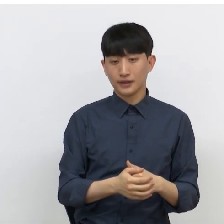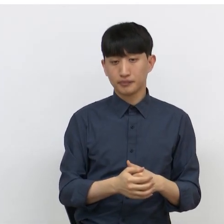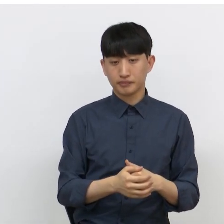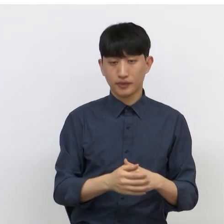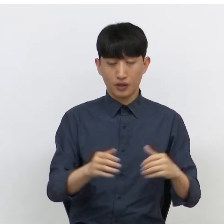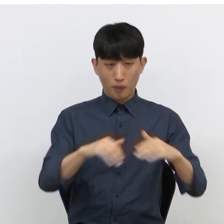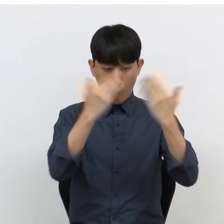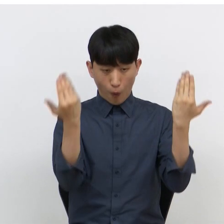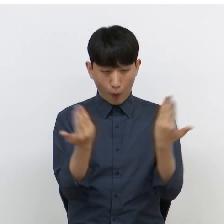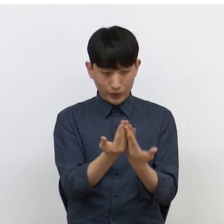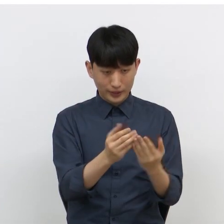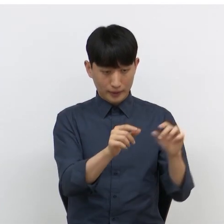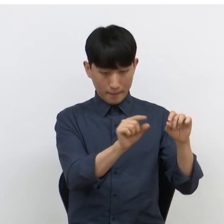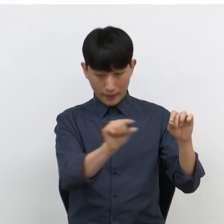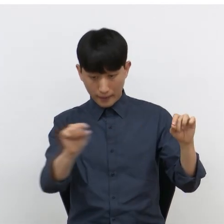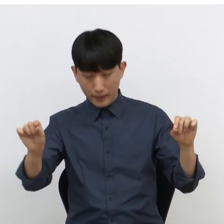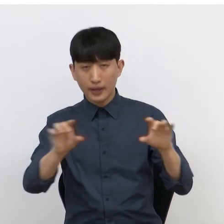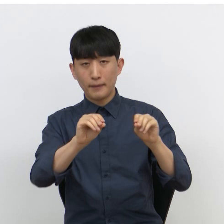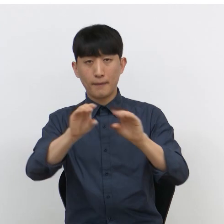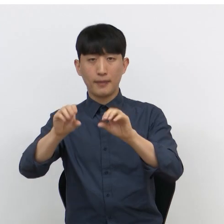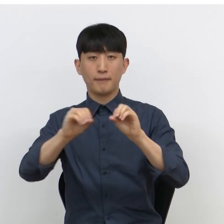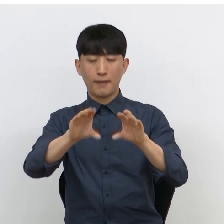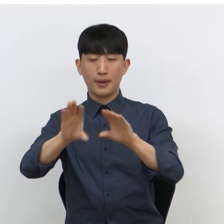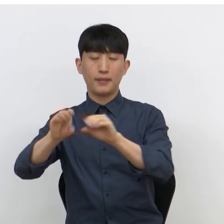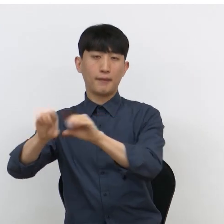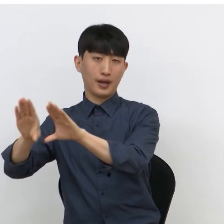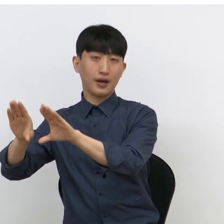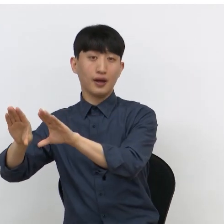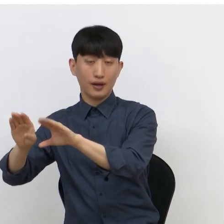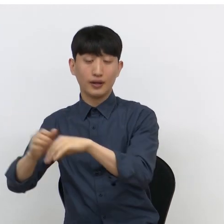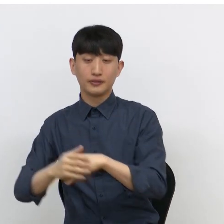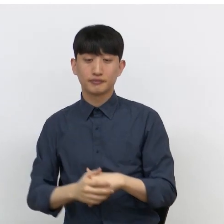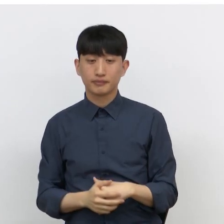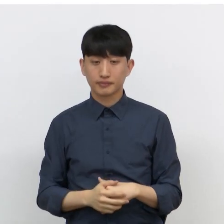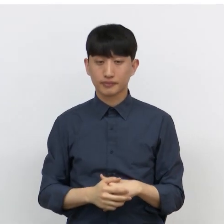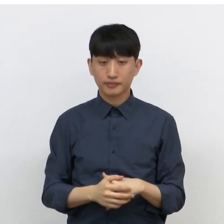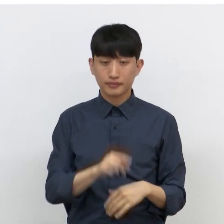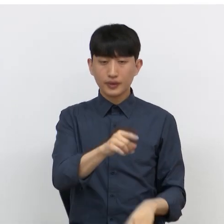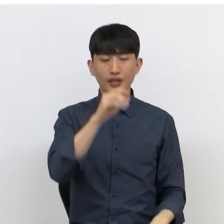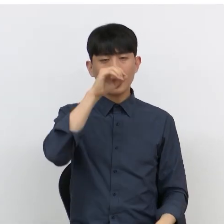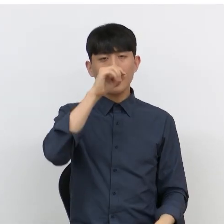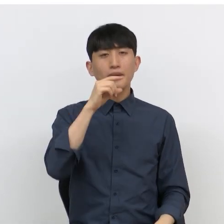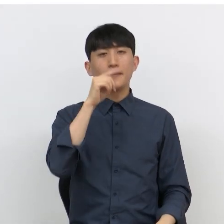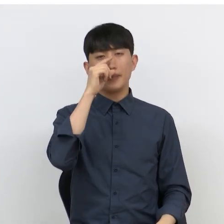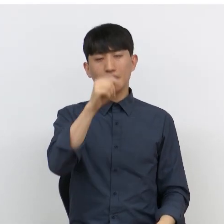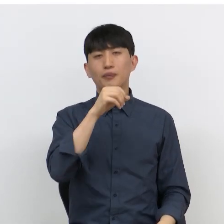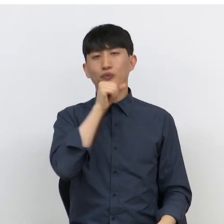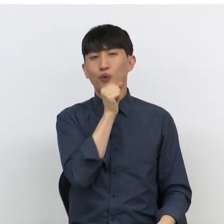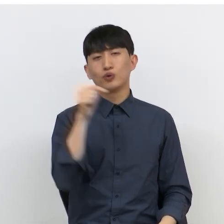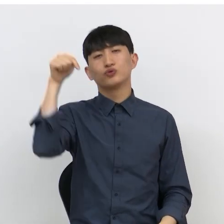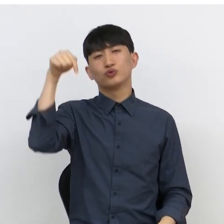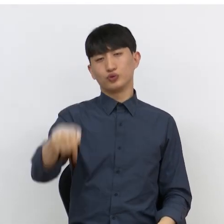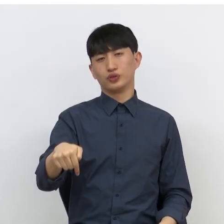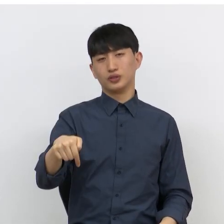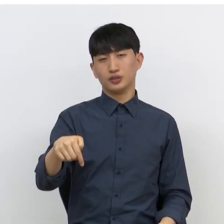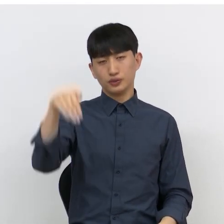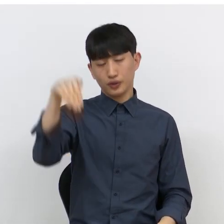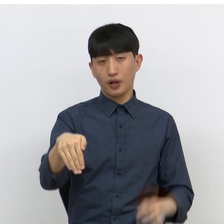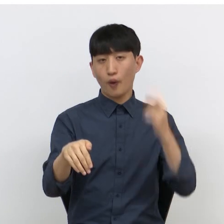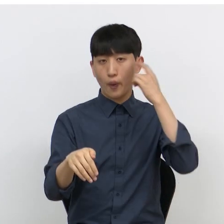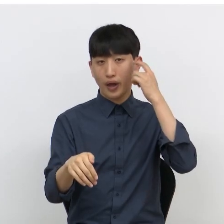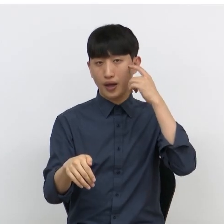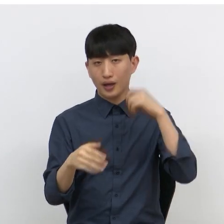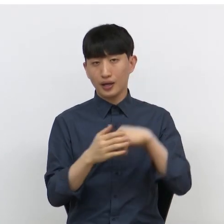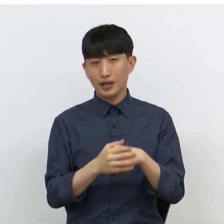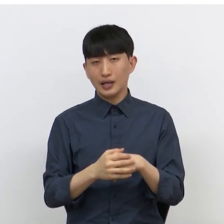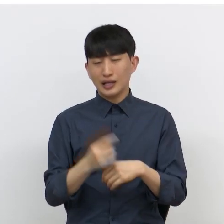다 사용할 수 있게 해놨고, 그 다음에 센서티비티는 오히려 이런 경우는 이제 좀 줄였죠. 왜냐하면 작은 소리를 너무 이게